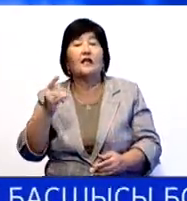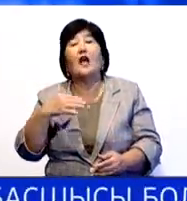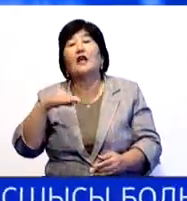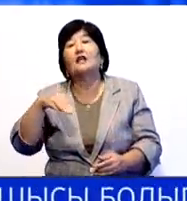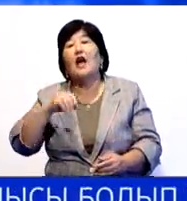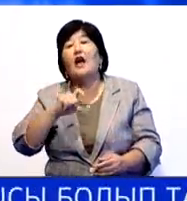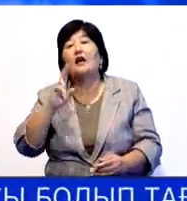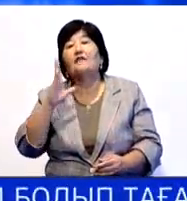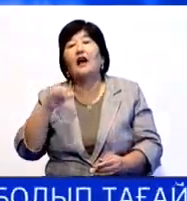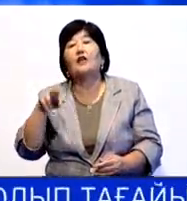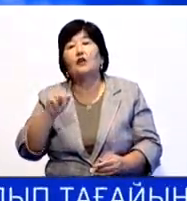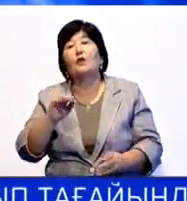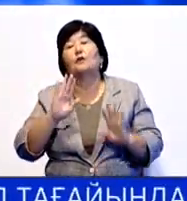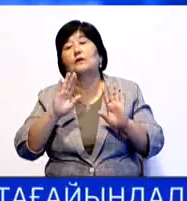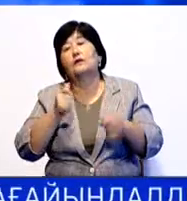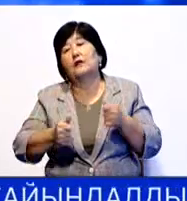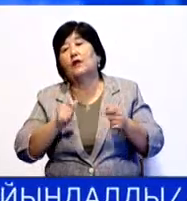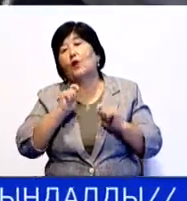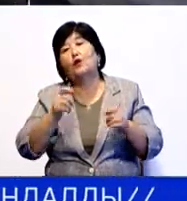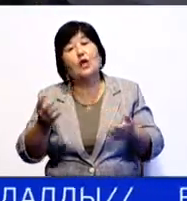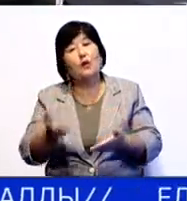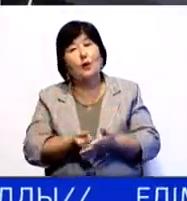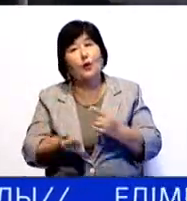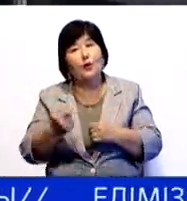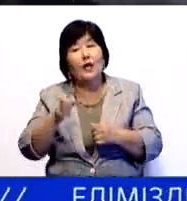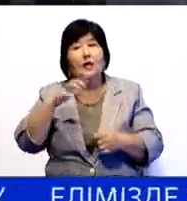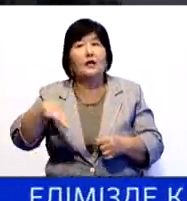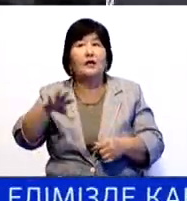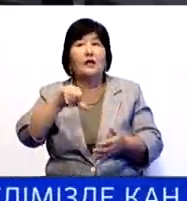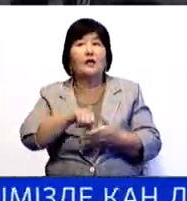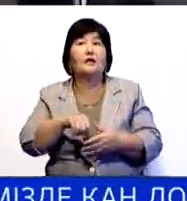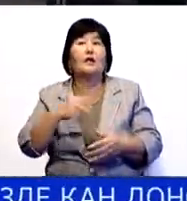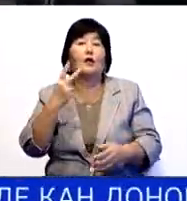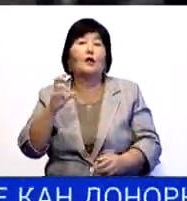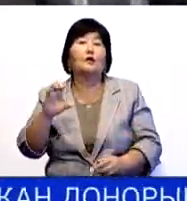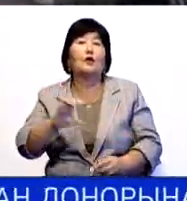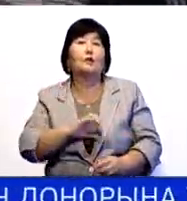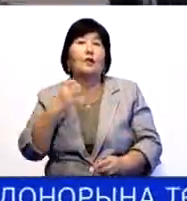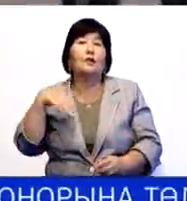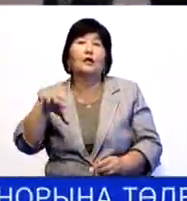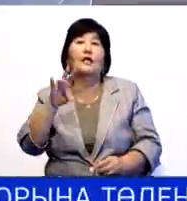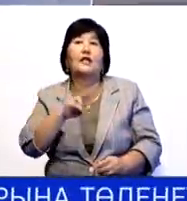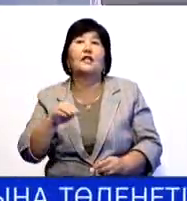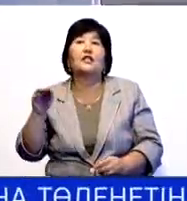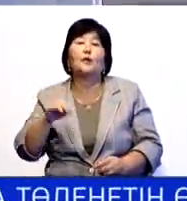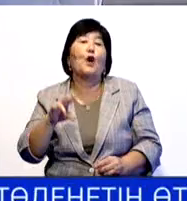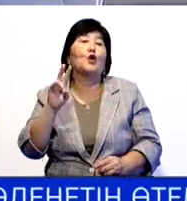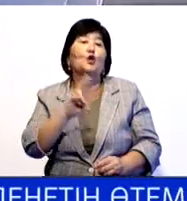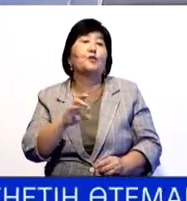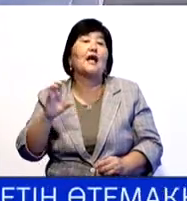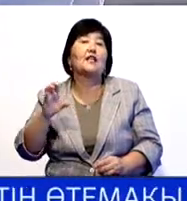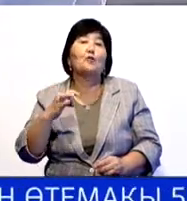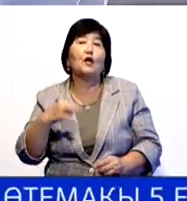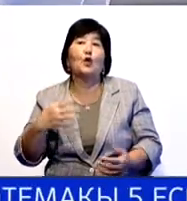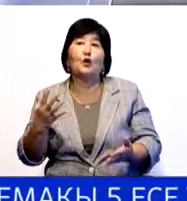әлем чемпионатынан олжалы оралды. Ел қоржынына қос күміс медальді сыр бойлық Назерке Жаңаберген мен Нұрперзент Саматолы